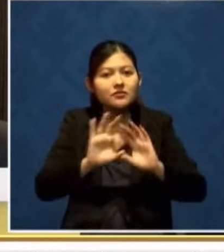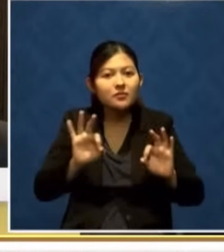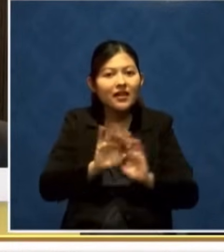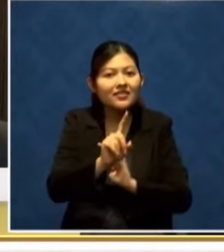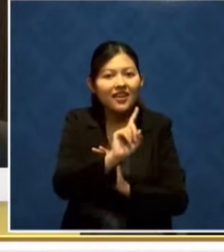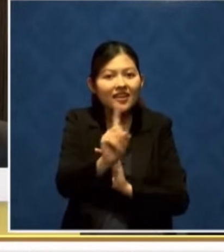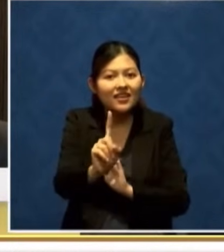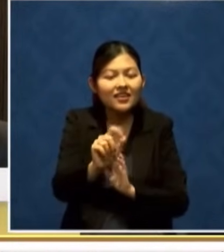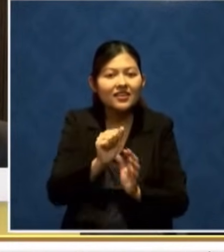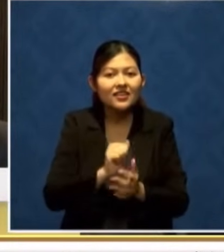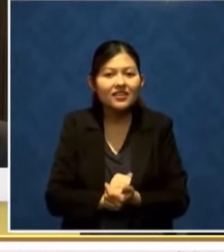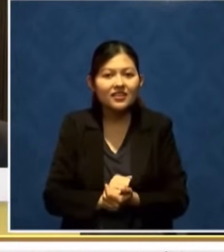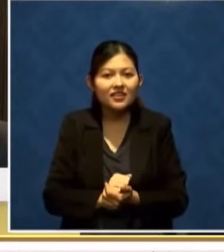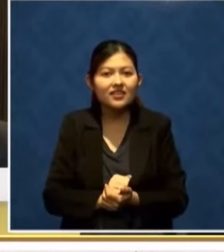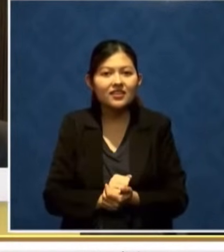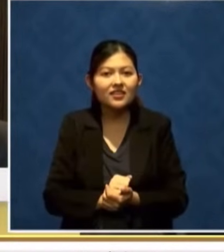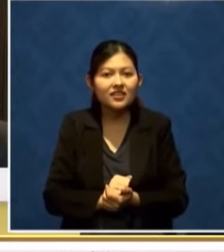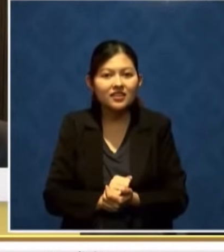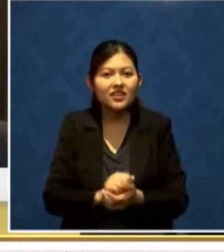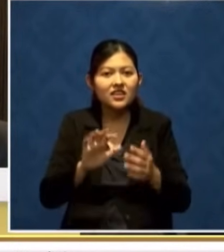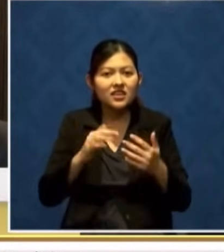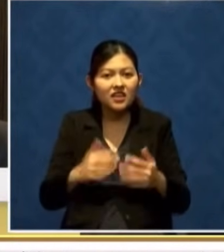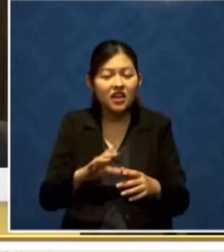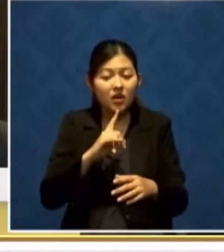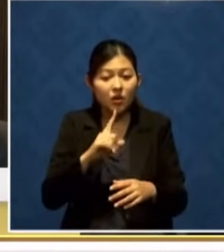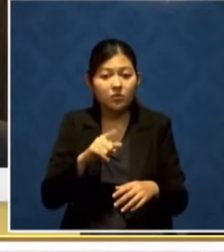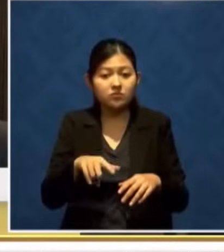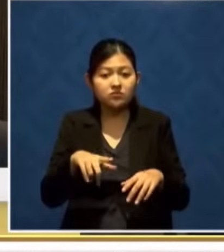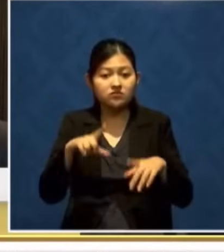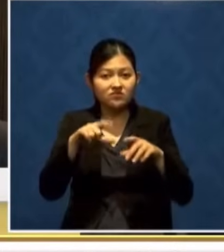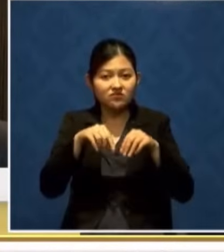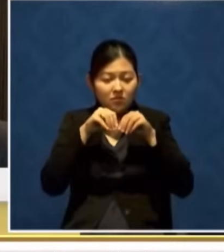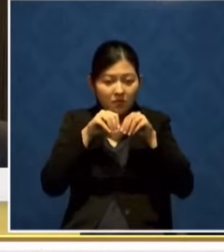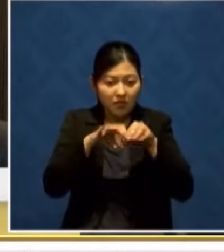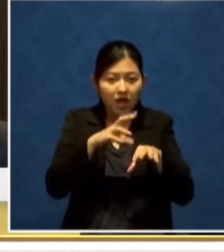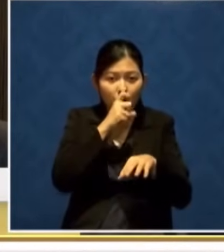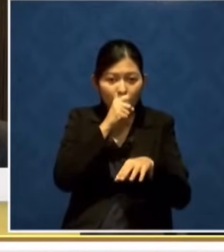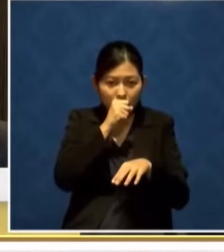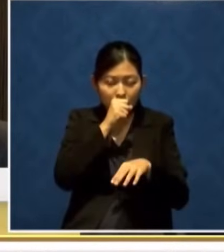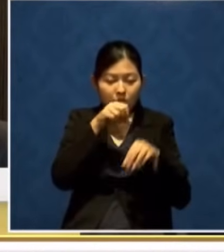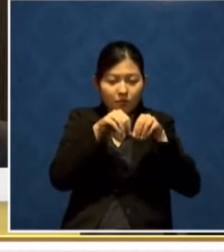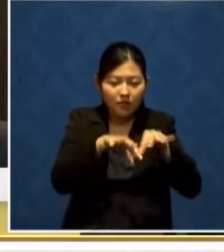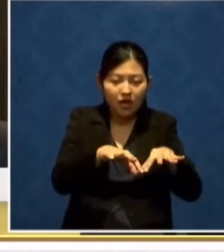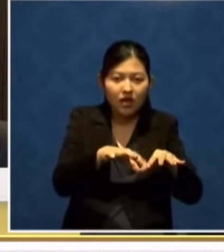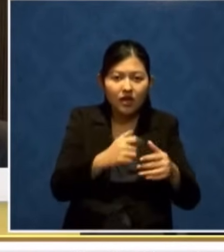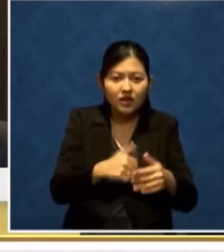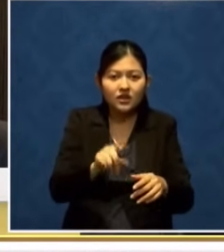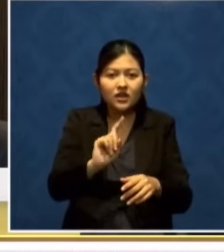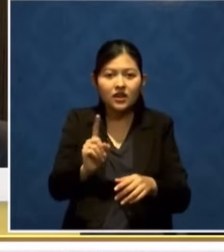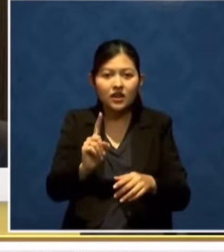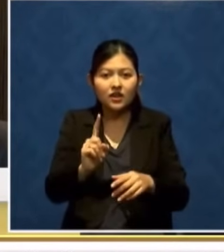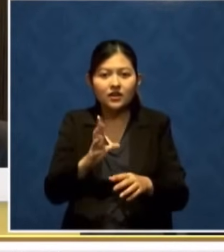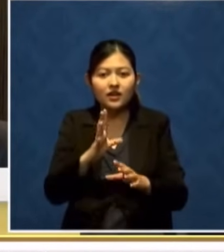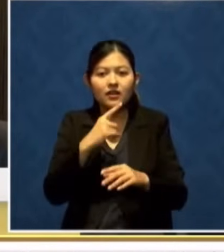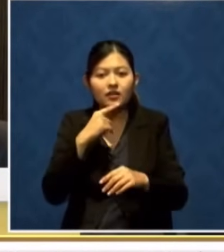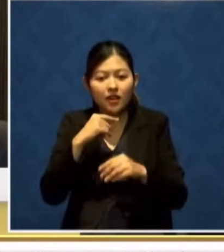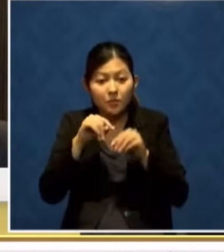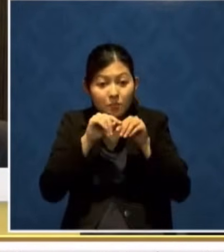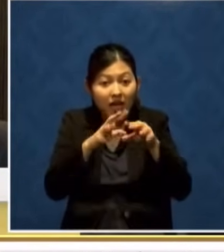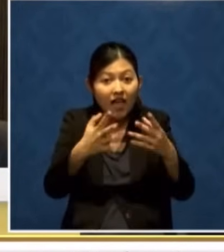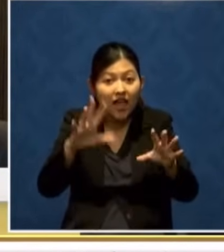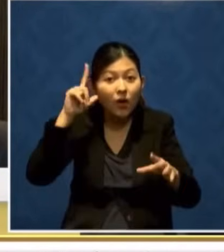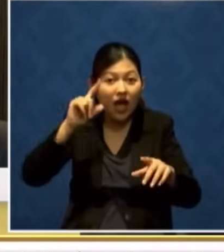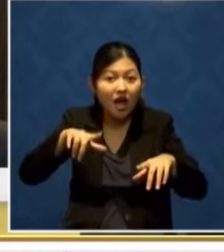ว่าแม้จะมีการเปิดโปงแต่สุดท้ายมันก็จบที่ความเงียบงัน